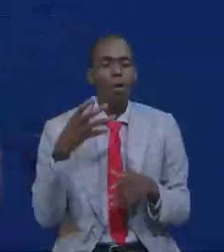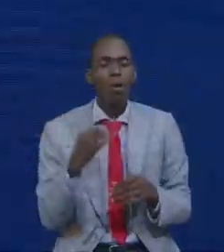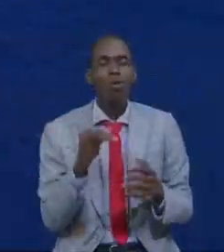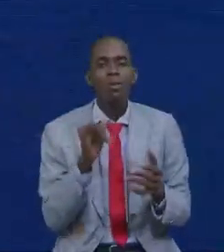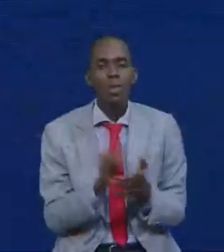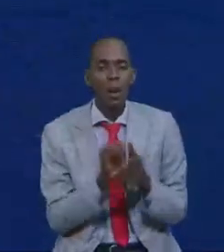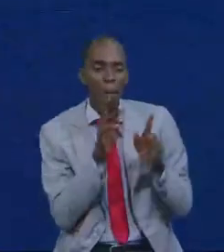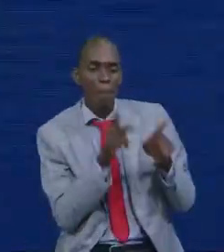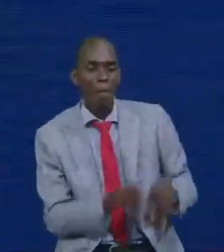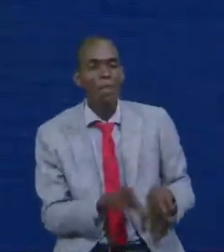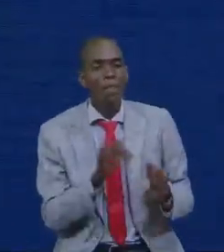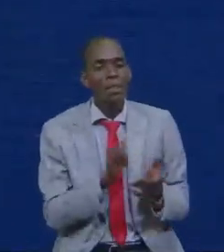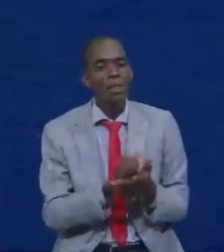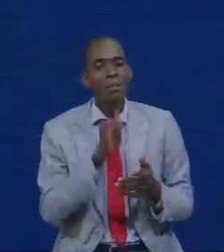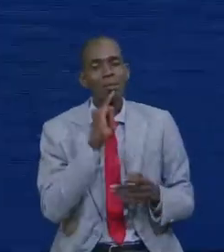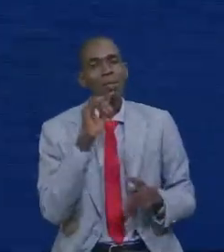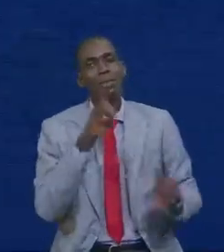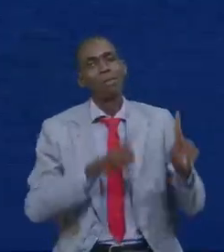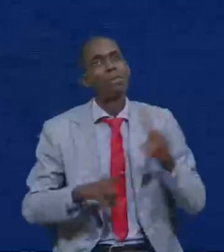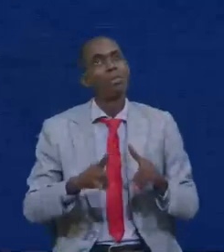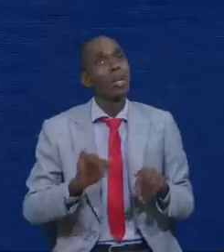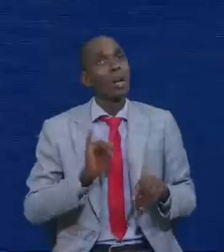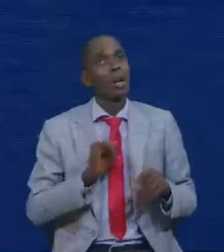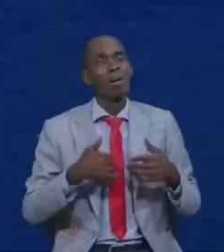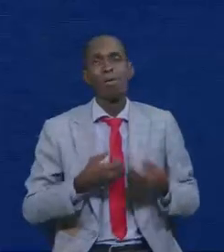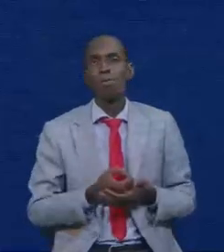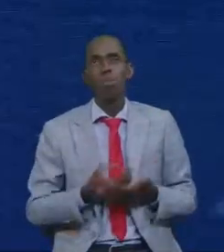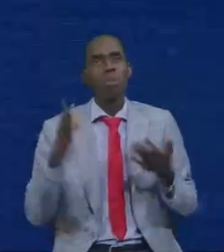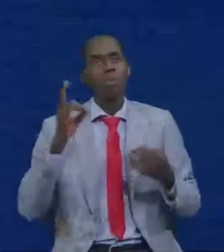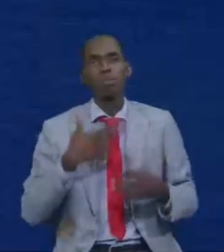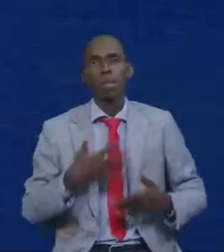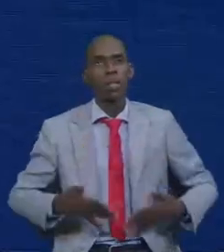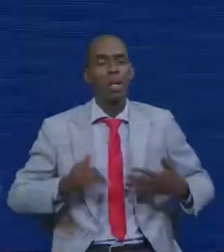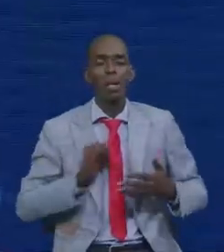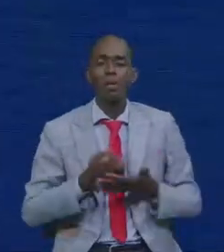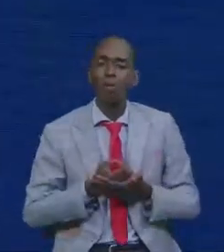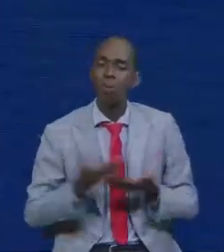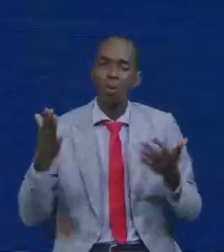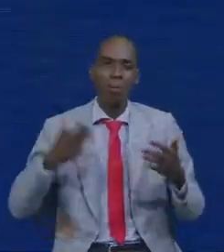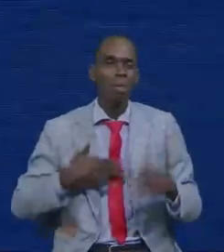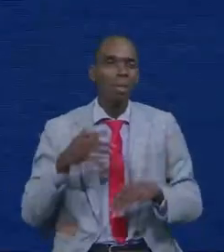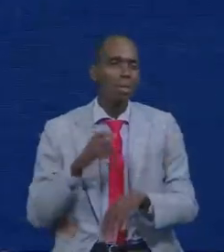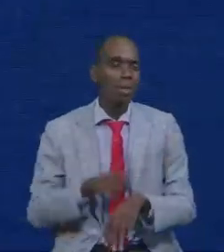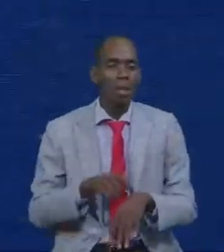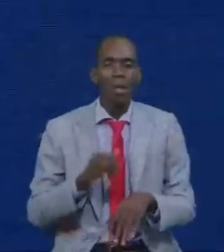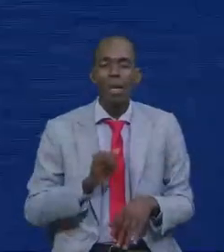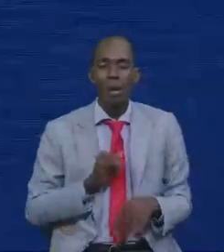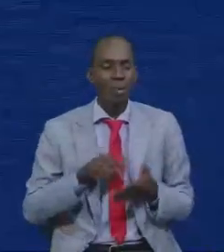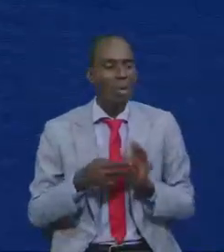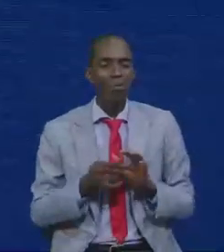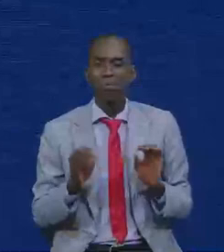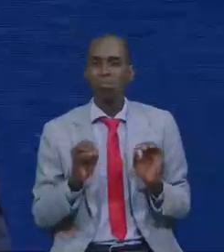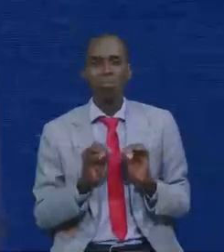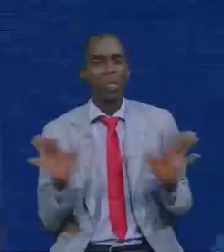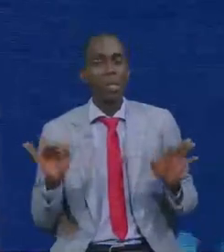personne qui dit, j'ai gaspillé ma vie, j'ai gaspillé mon temps, je n'ai plus de valeur, je ne